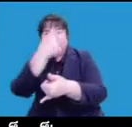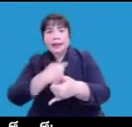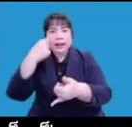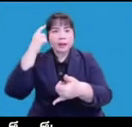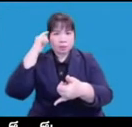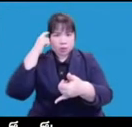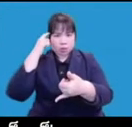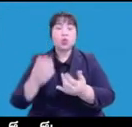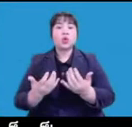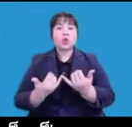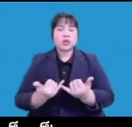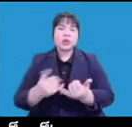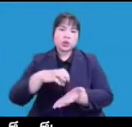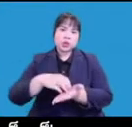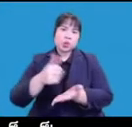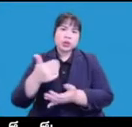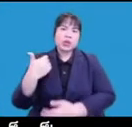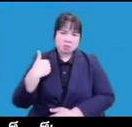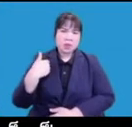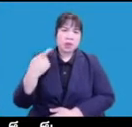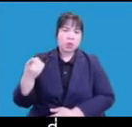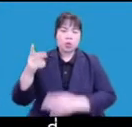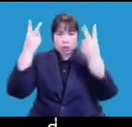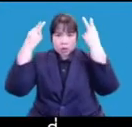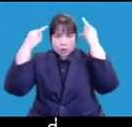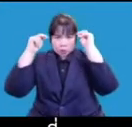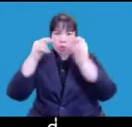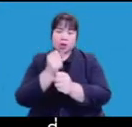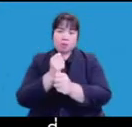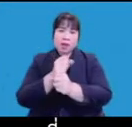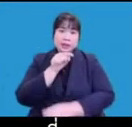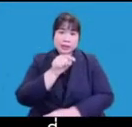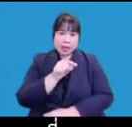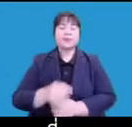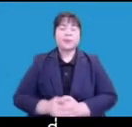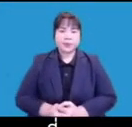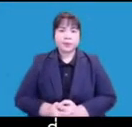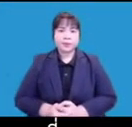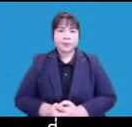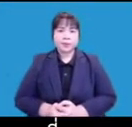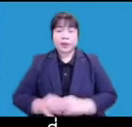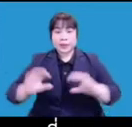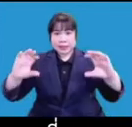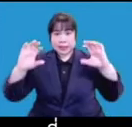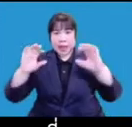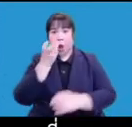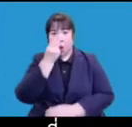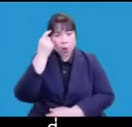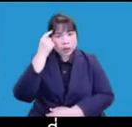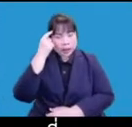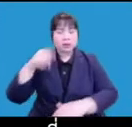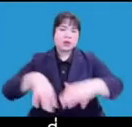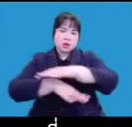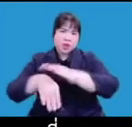ากๆนะครับพอดีท่านนายกนะฮะมีข้อสั่งการในการประชุมหนึ่งนะครับท่านบอกว่าให้ราชการไทยเนี่ยลองไปเอา Big Data มาใช้ดูนะ